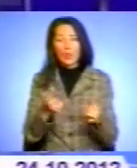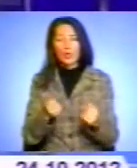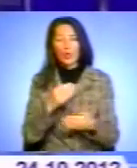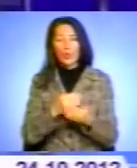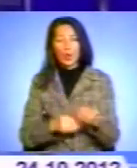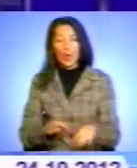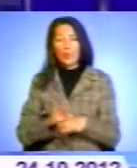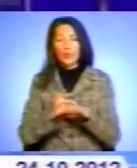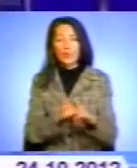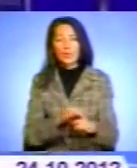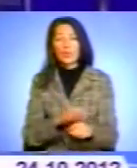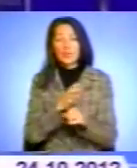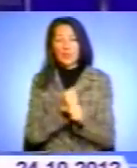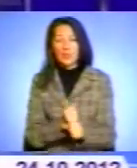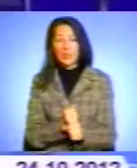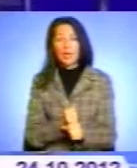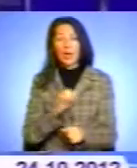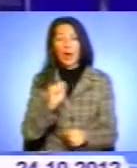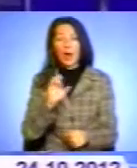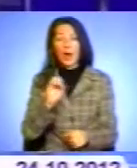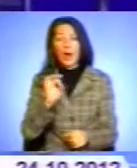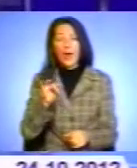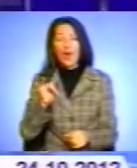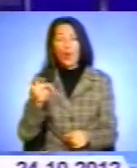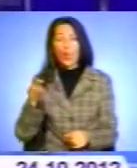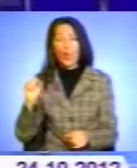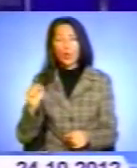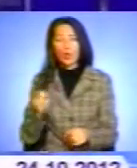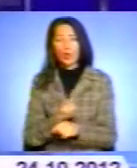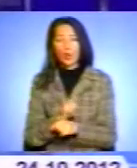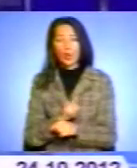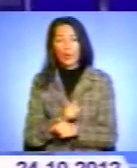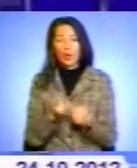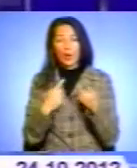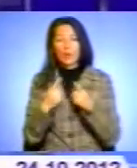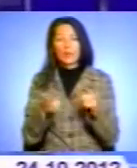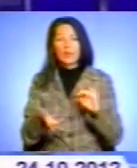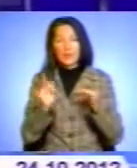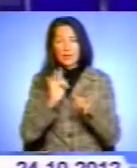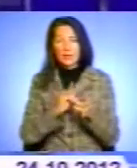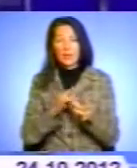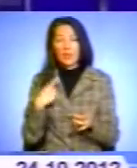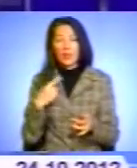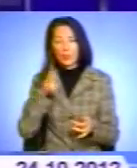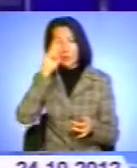кризи аеропорту «Тернопіль». Йдеться на сайті обласної державної адміністрації.